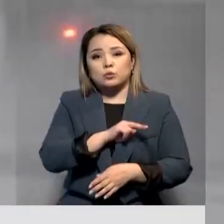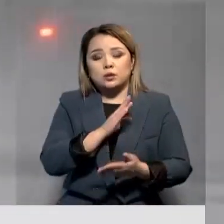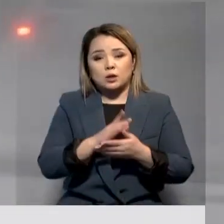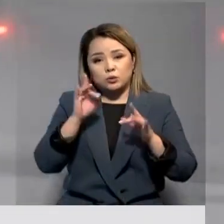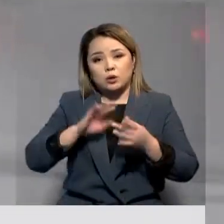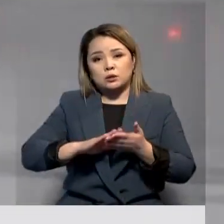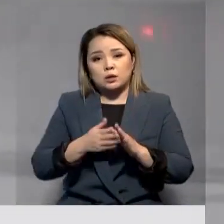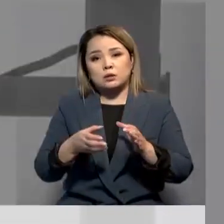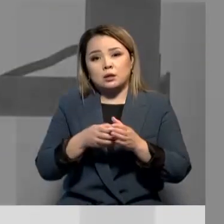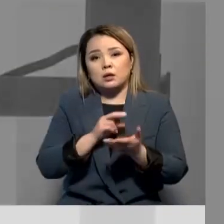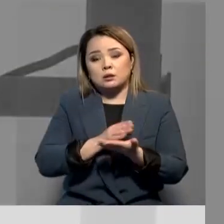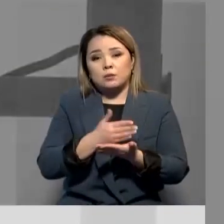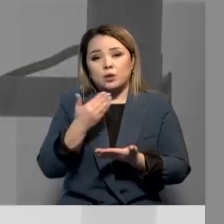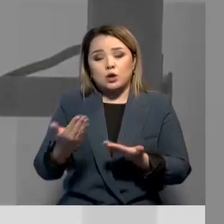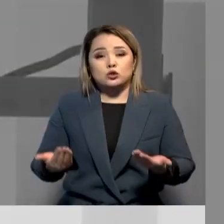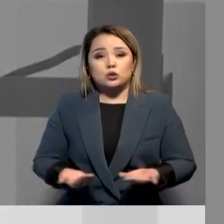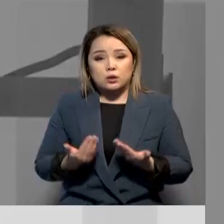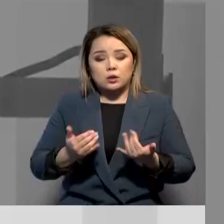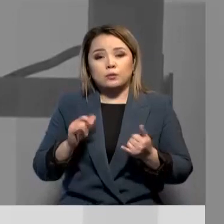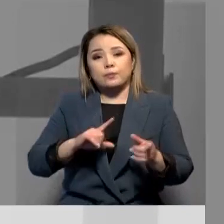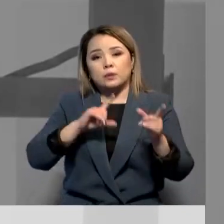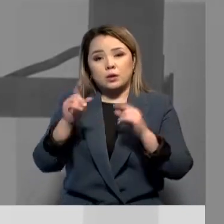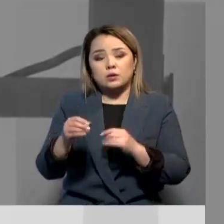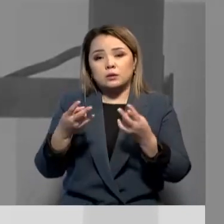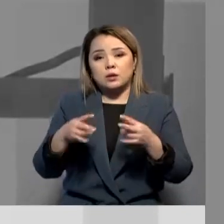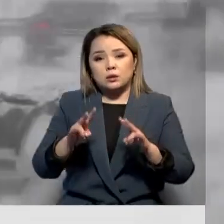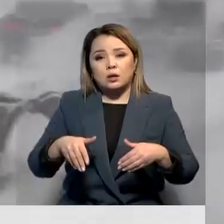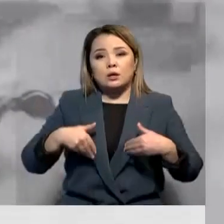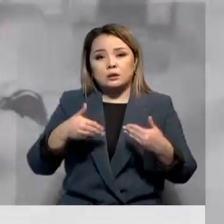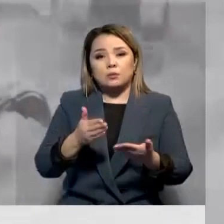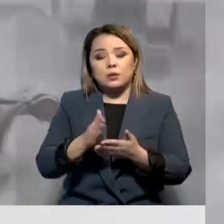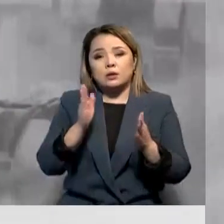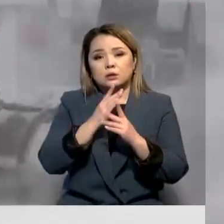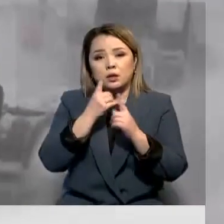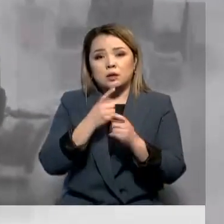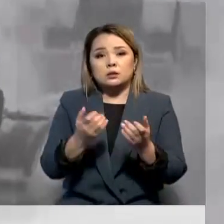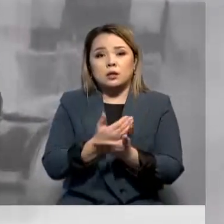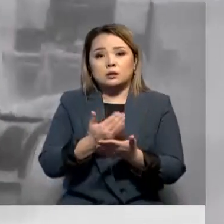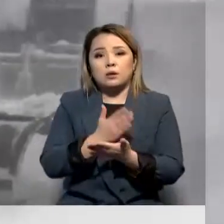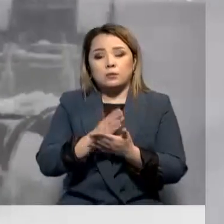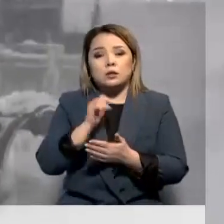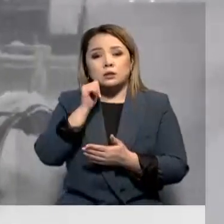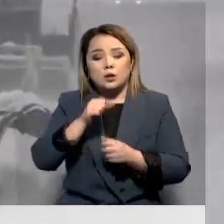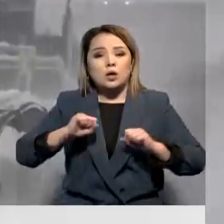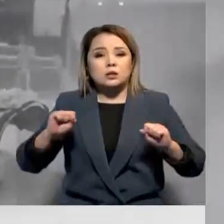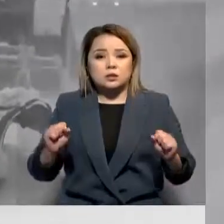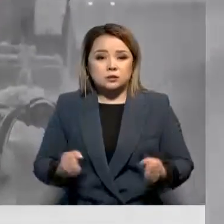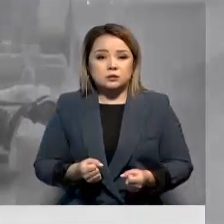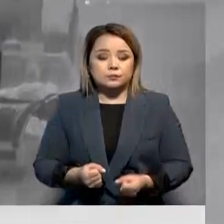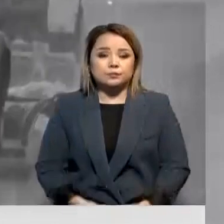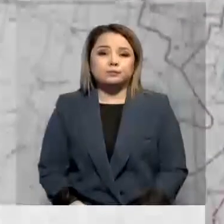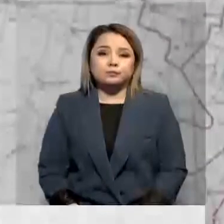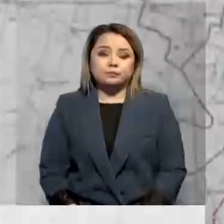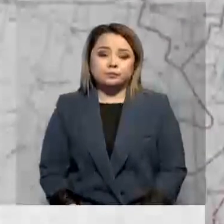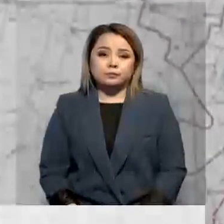Төтенше жағдайлар қызметкерлері тұрғындарға алыс сапарға шықпауға кеңес береді. Синоптиктердің болжамы бойынша ертең де аяз.